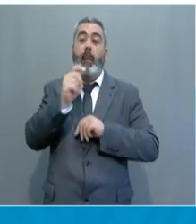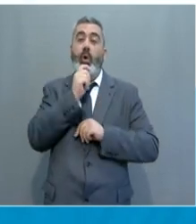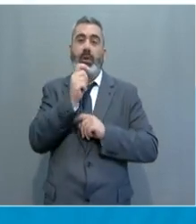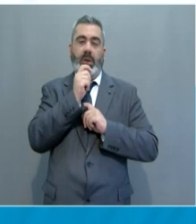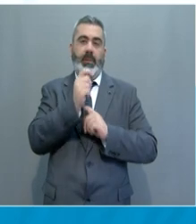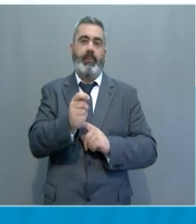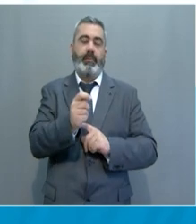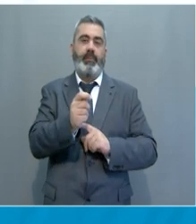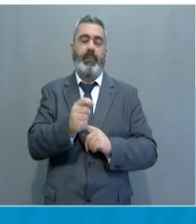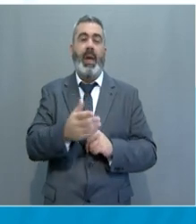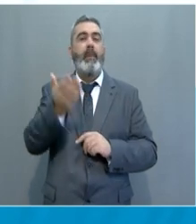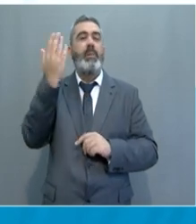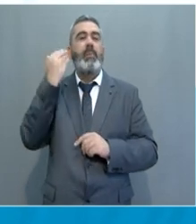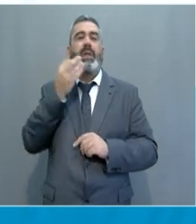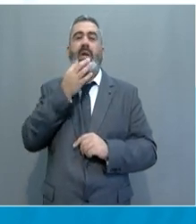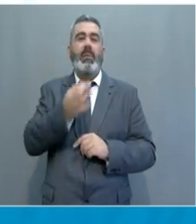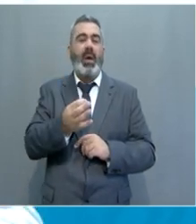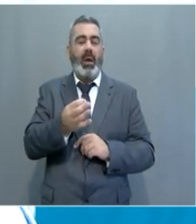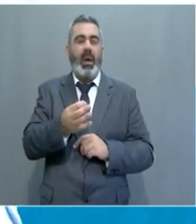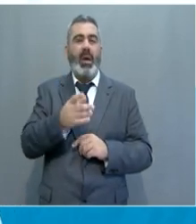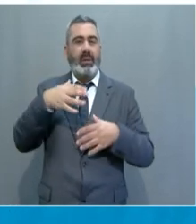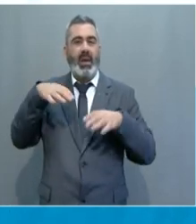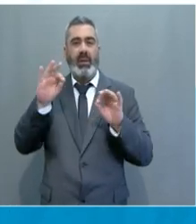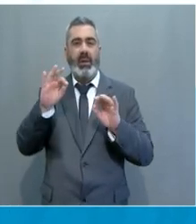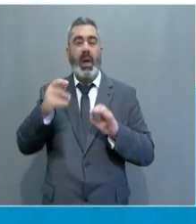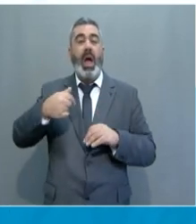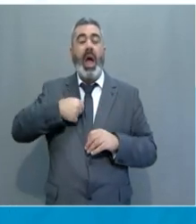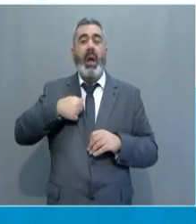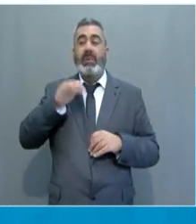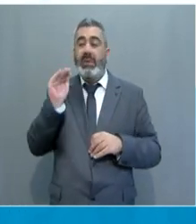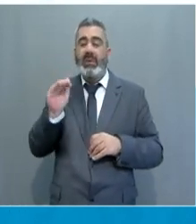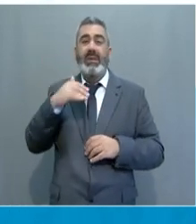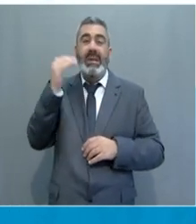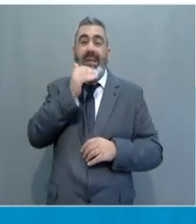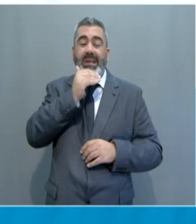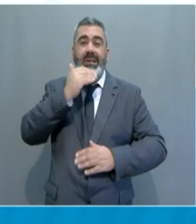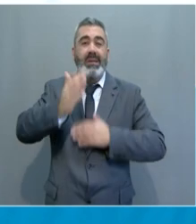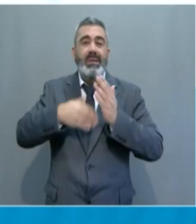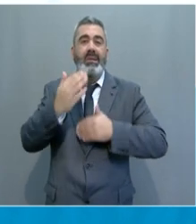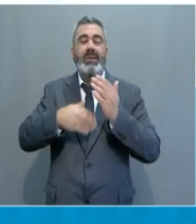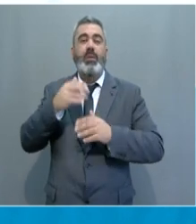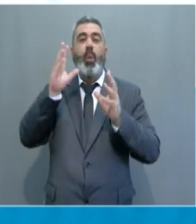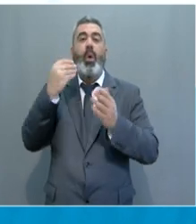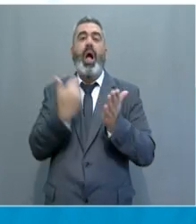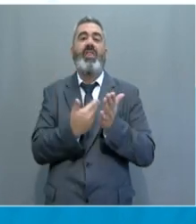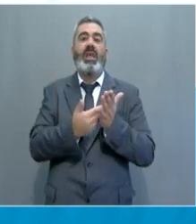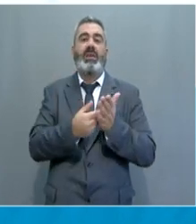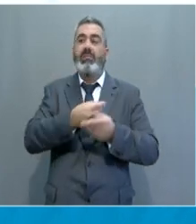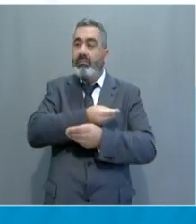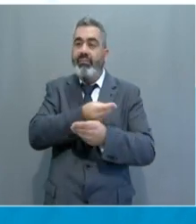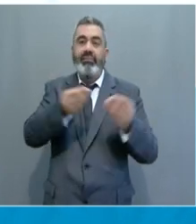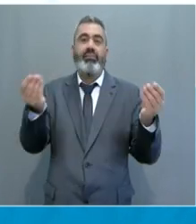επιστρέψω από εκεί που ξεκίνησα, επιταχύνουμε όσο μπορούμε περισσότερο την αδειοδότηση και